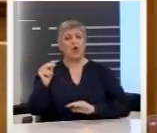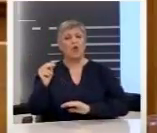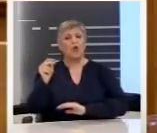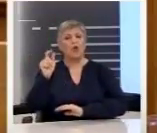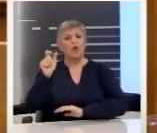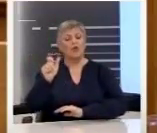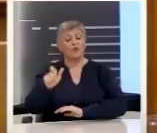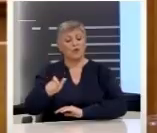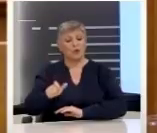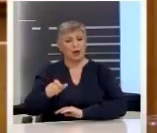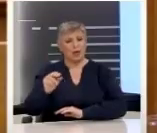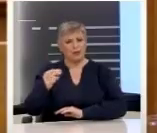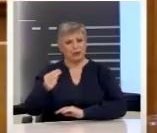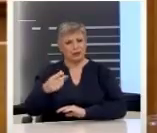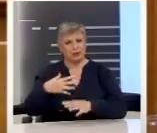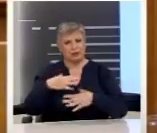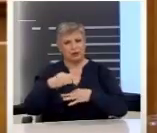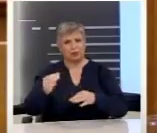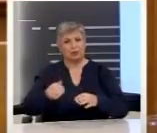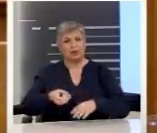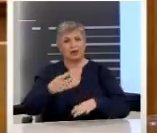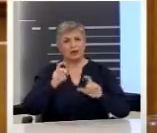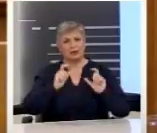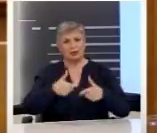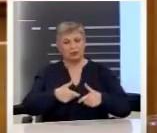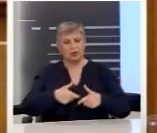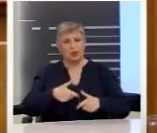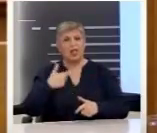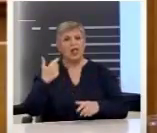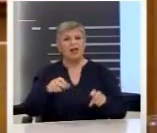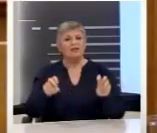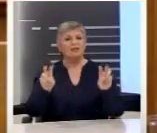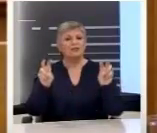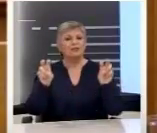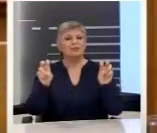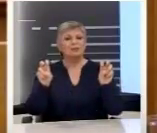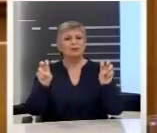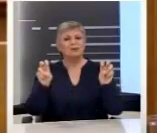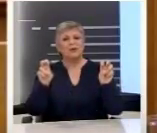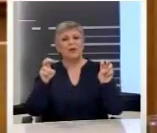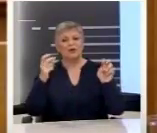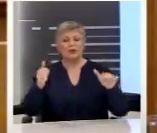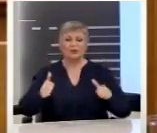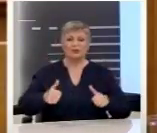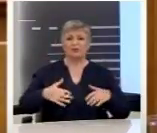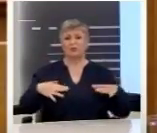χρησιμοποιεί τη λέξη τζάμπα μάγκας,